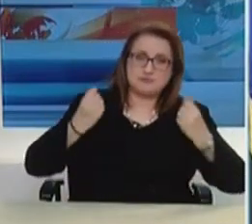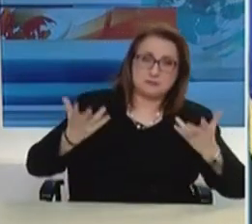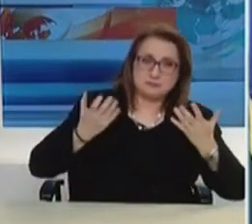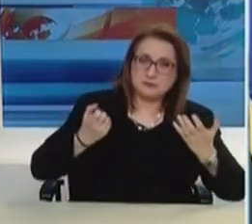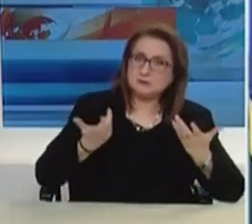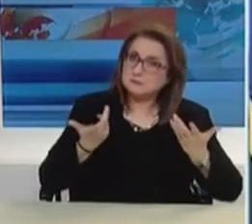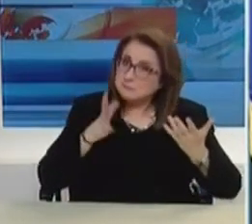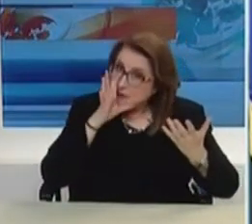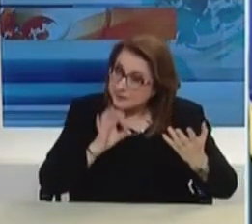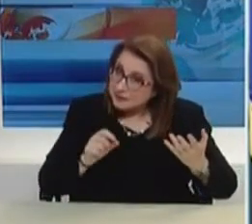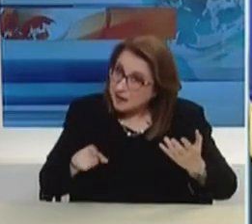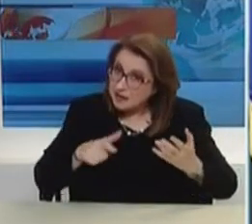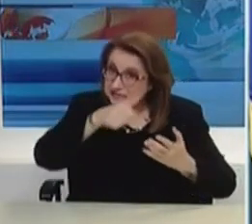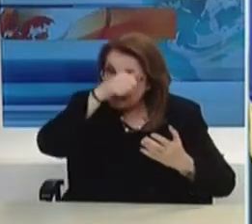επηρεάζει?